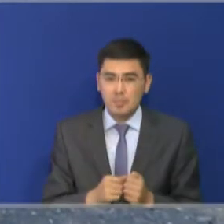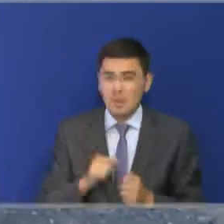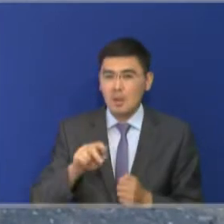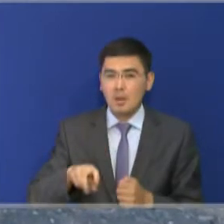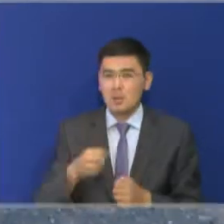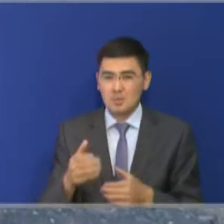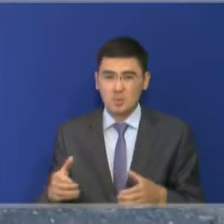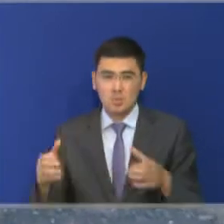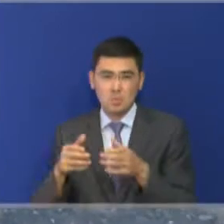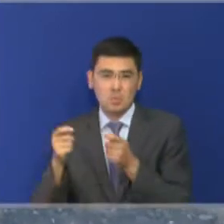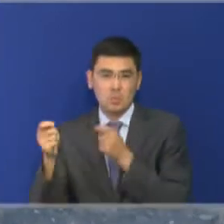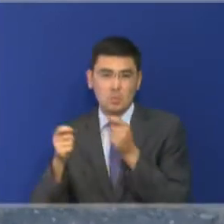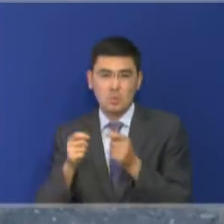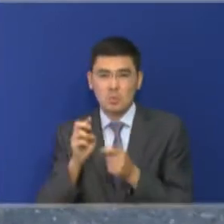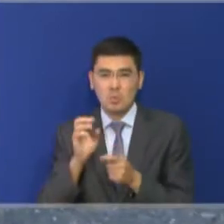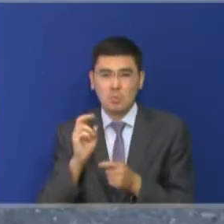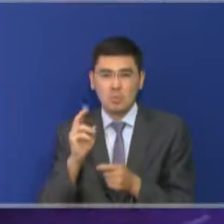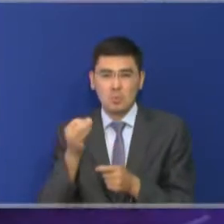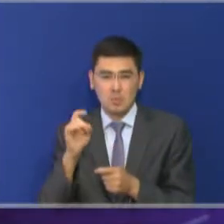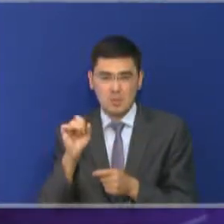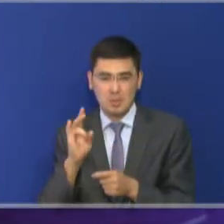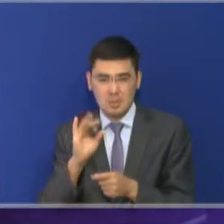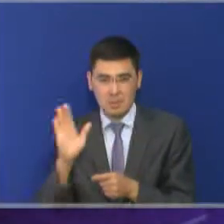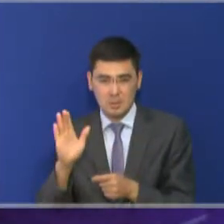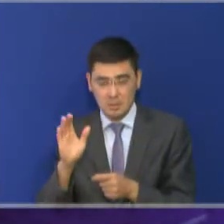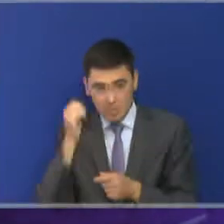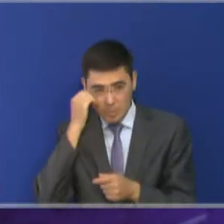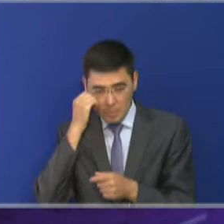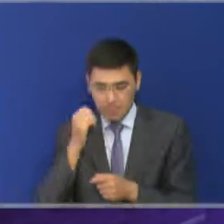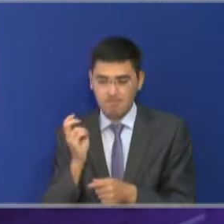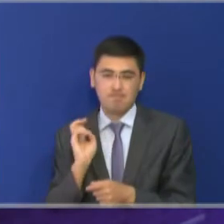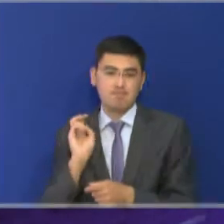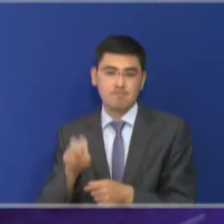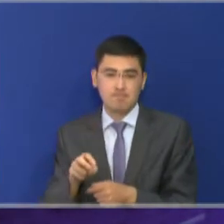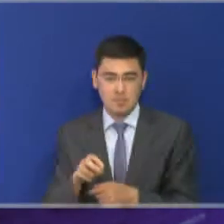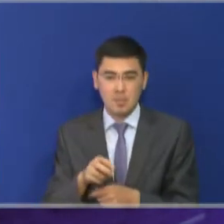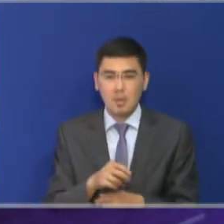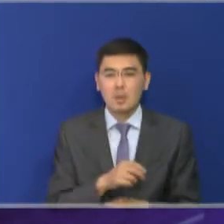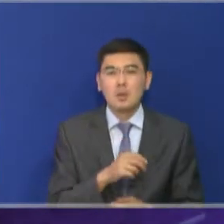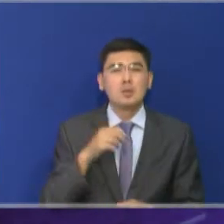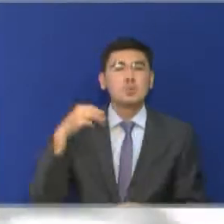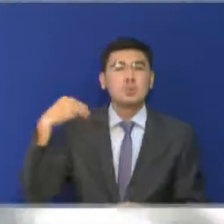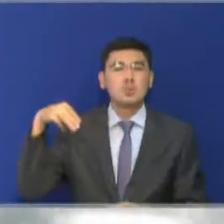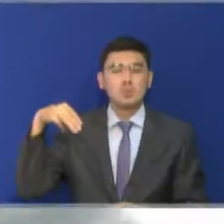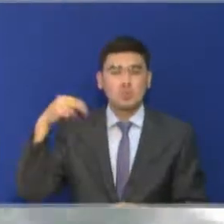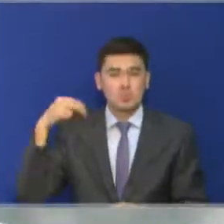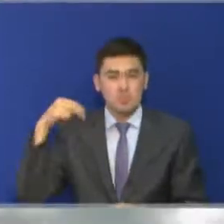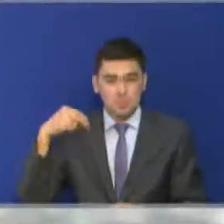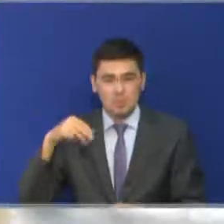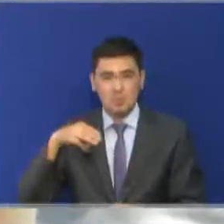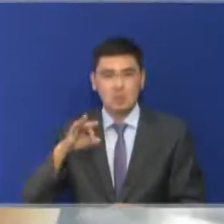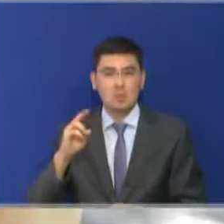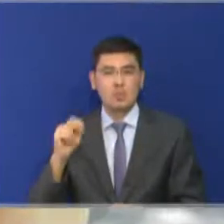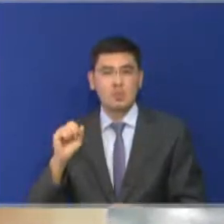Әлихан Бөкейханның ескерткішінің маңынан басталды. Атаулы дата қарсаңында мемлекет басшысы Қасым Жомарт Тоқаев Қазақстан халқына